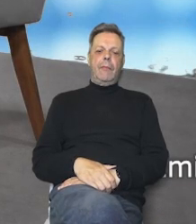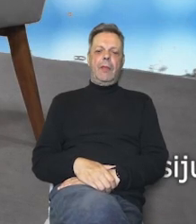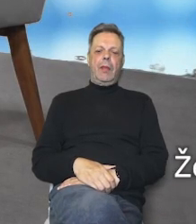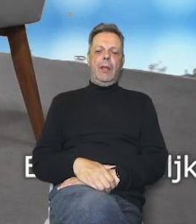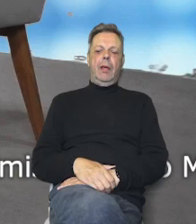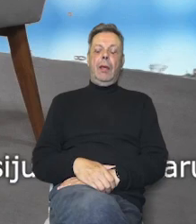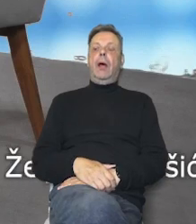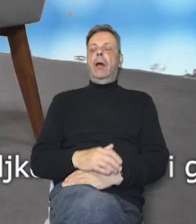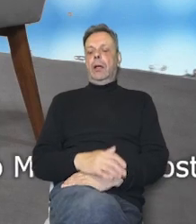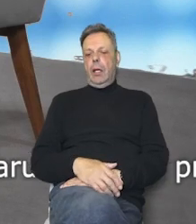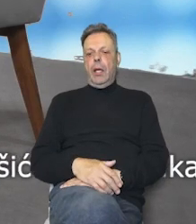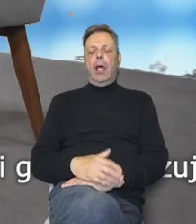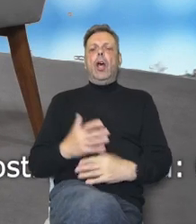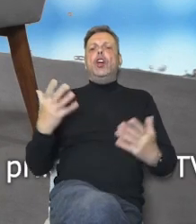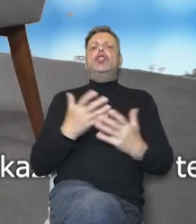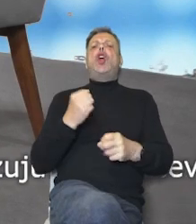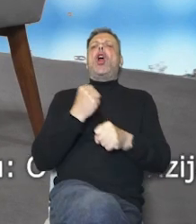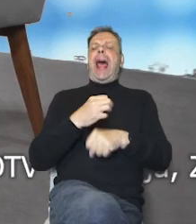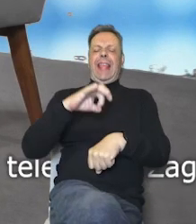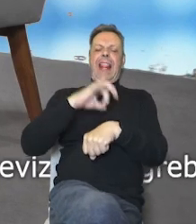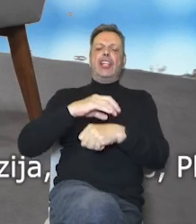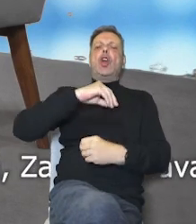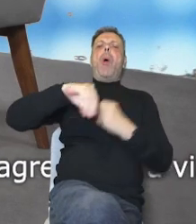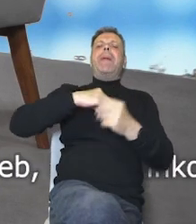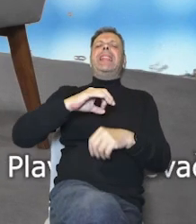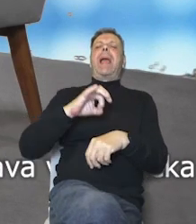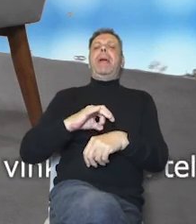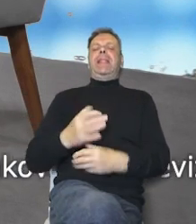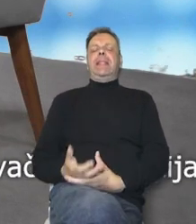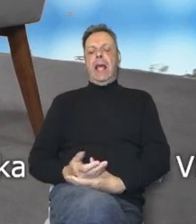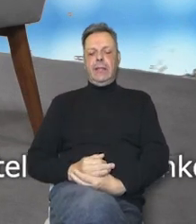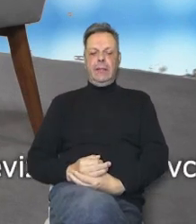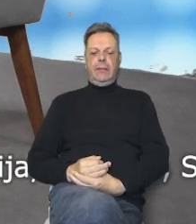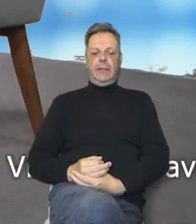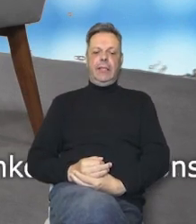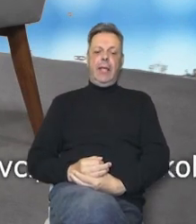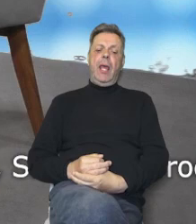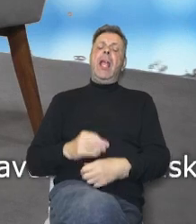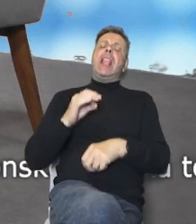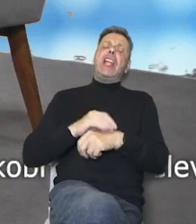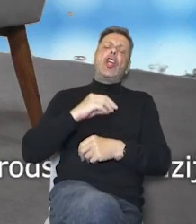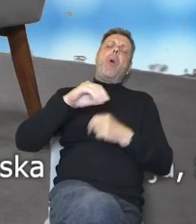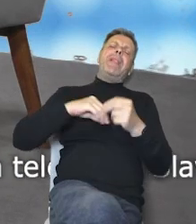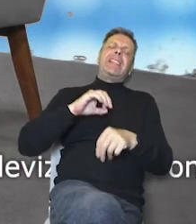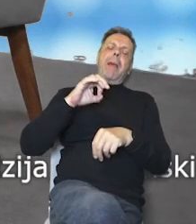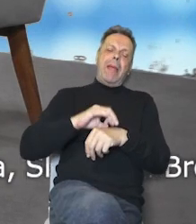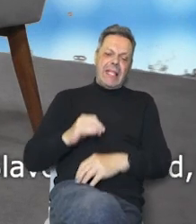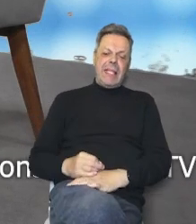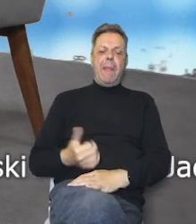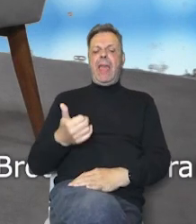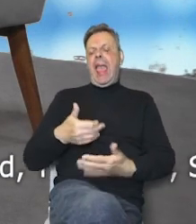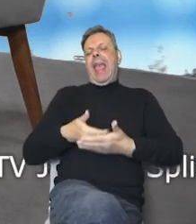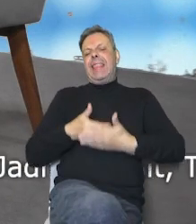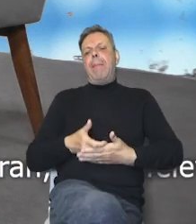Počinjem s vama. Što radi liječnik obiteljske medicine? Pa, liječnik obiteljske medicine je